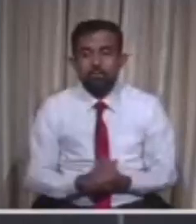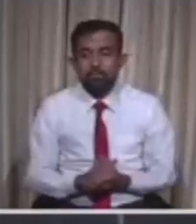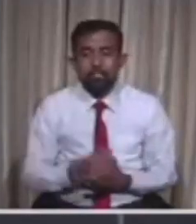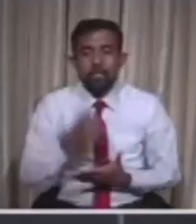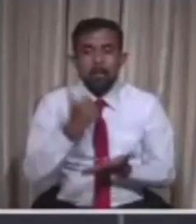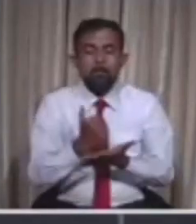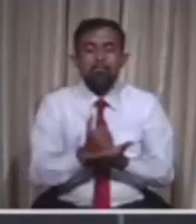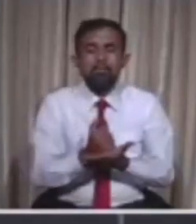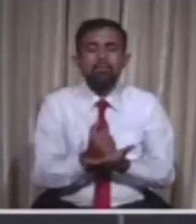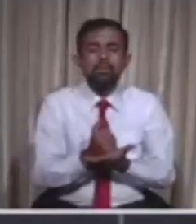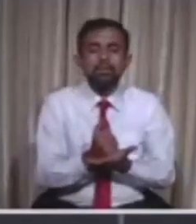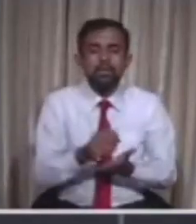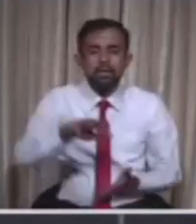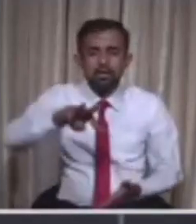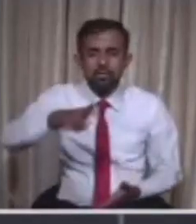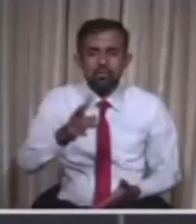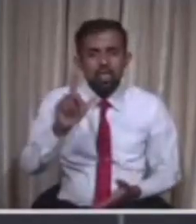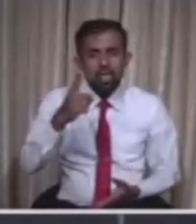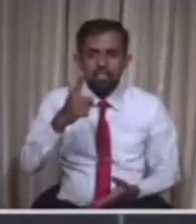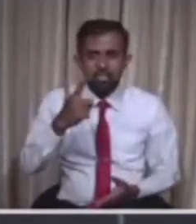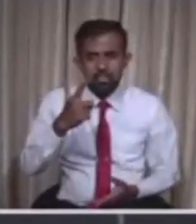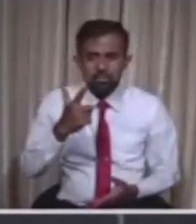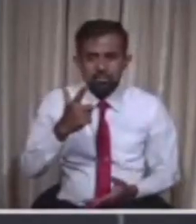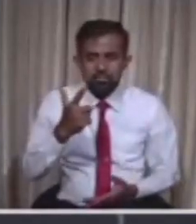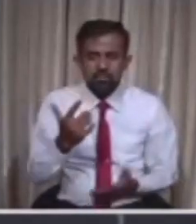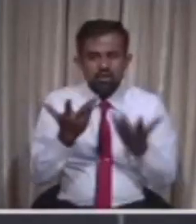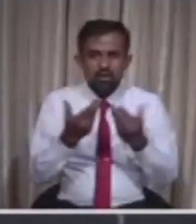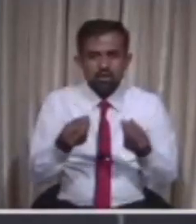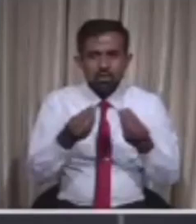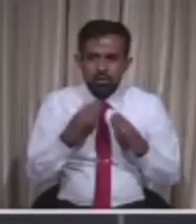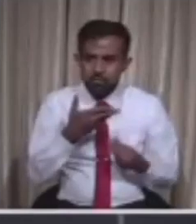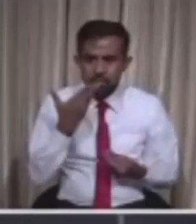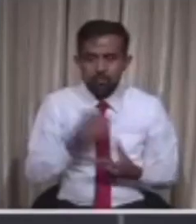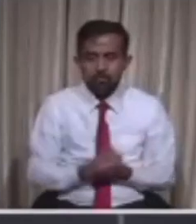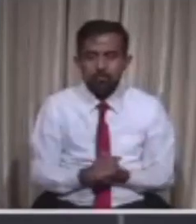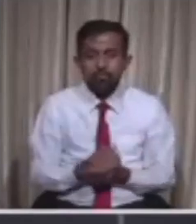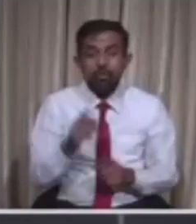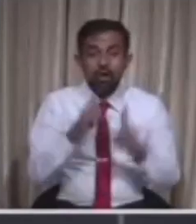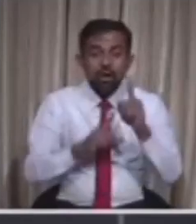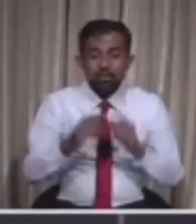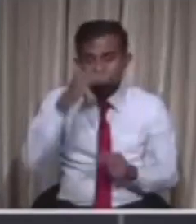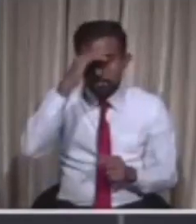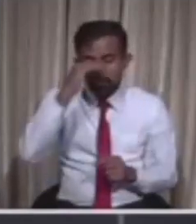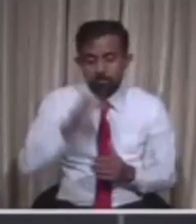බැංකුවල 370 70ට විතර ගන්න පුළුවන් යම් කිසි ප්‍රමාණයක් ගරු කතානායකතුමනි